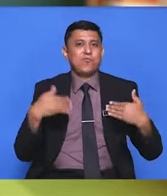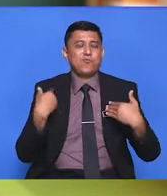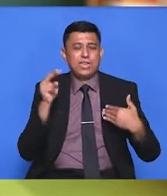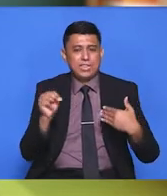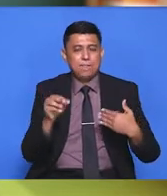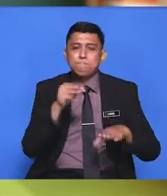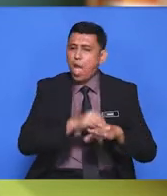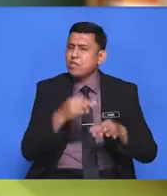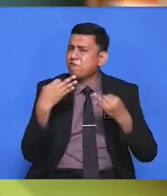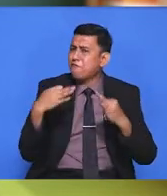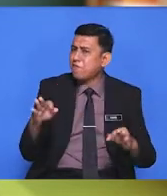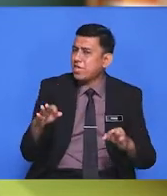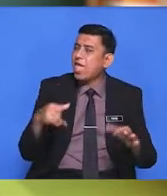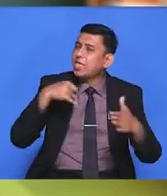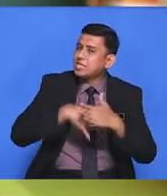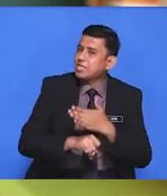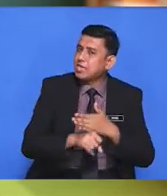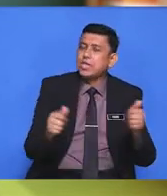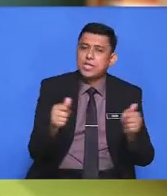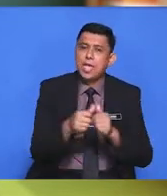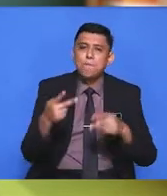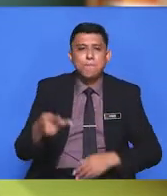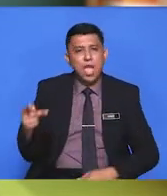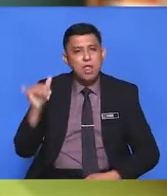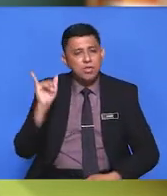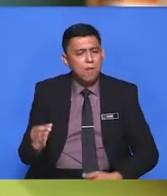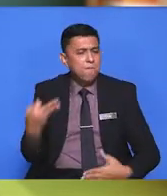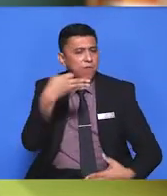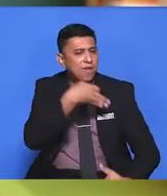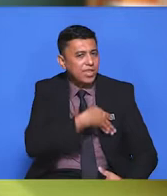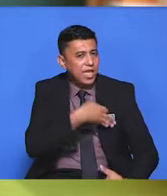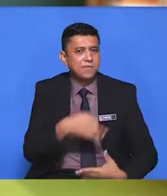lapang murid-murid diisi dengan perkara yang berfaedah.